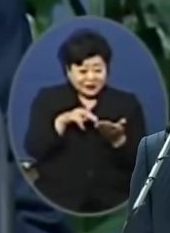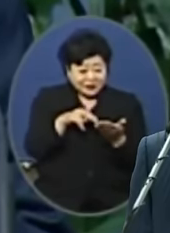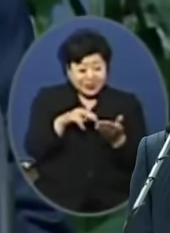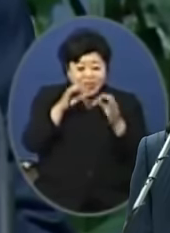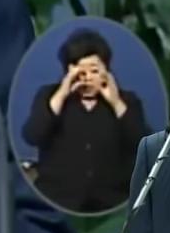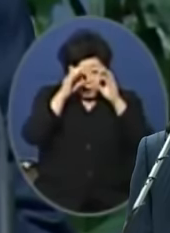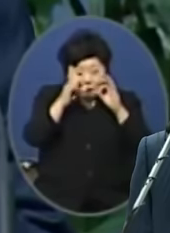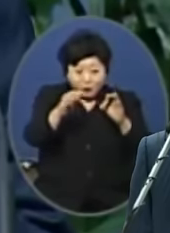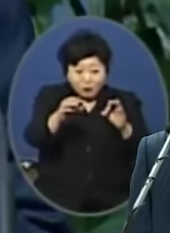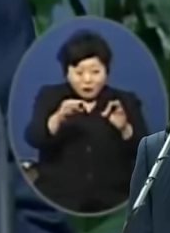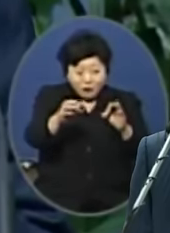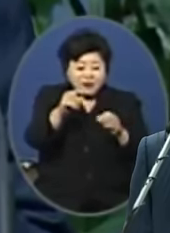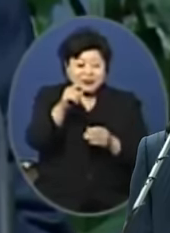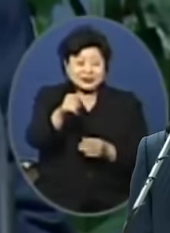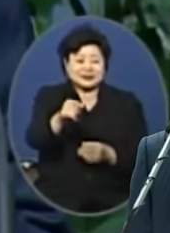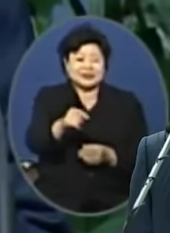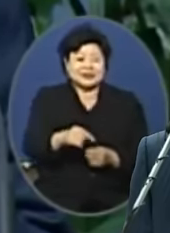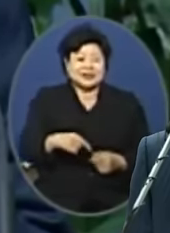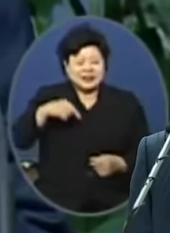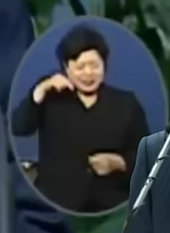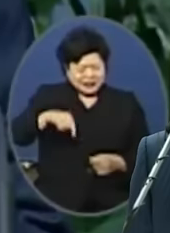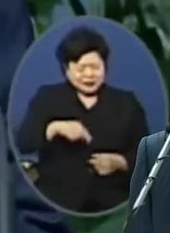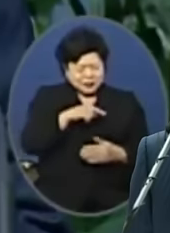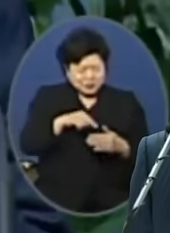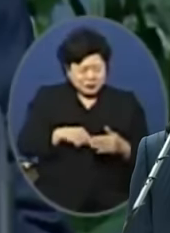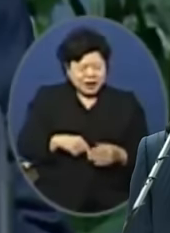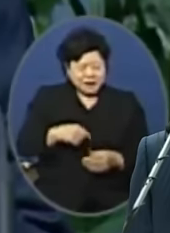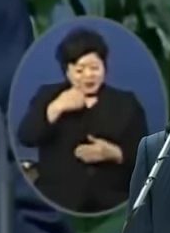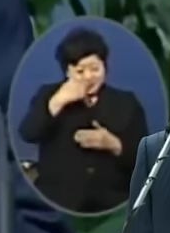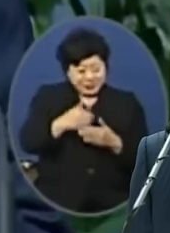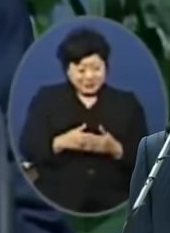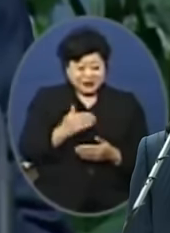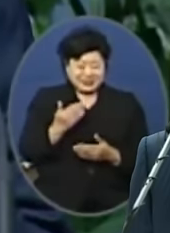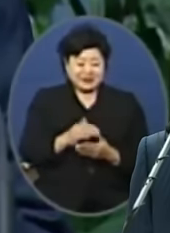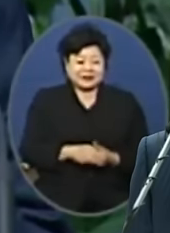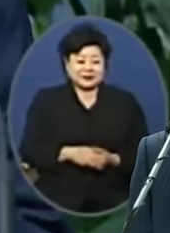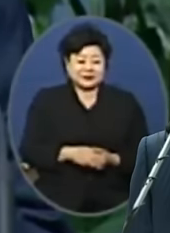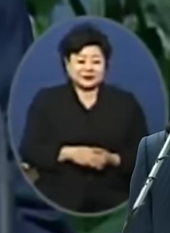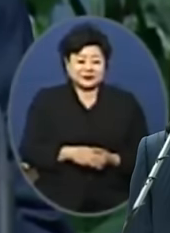보고 그것이 깊은 마음의 인상을 남긴다는 것입니다.